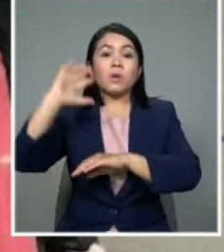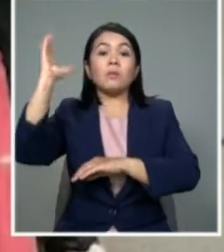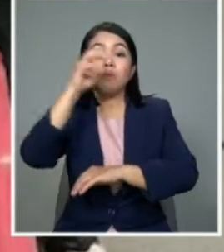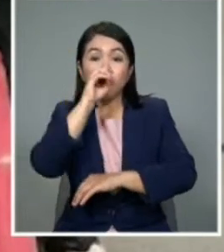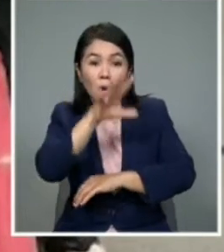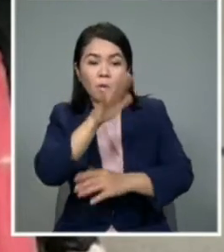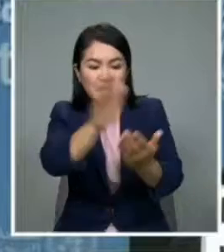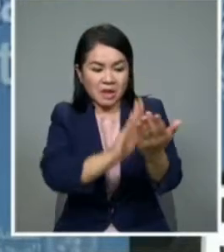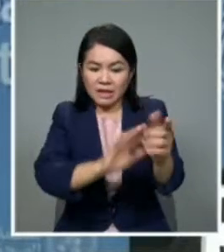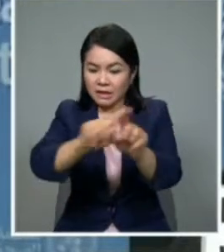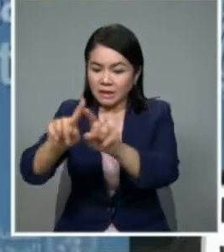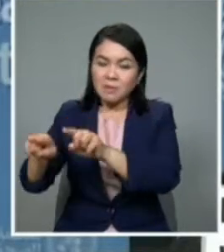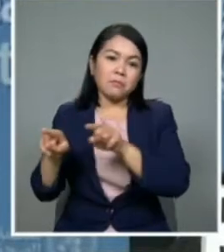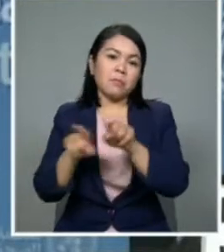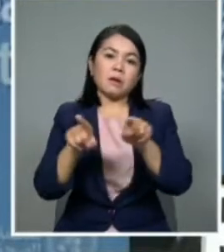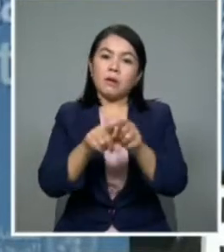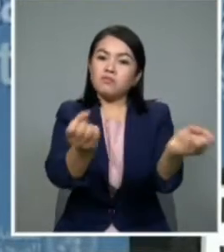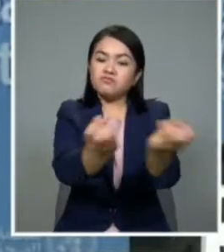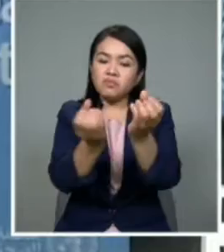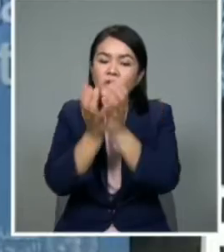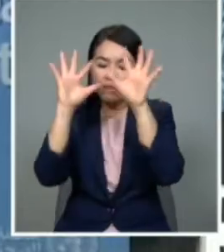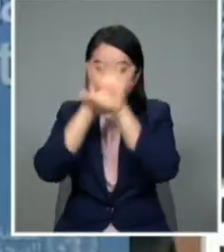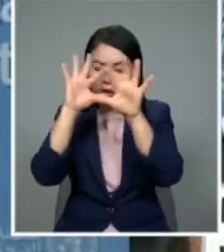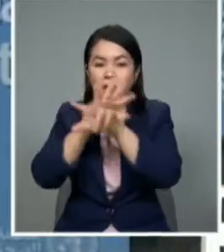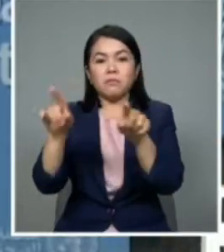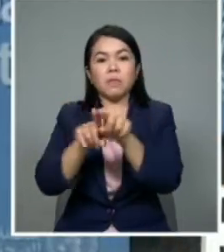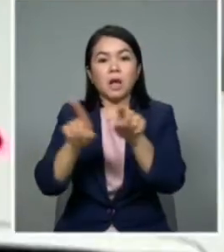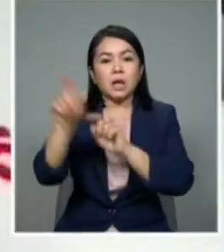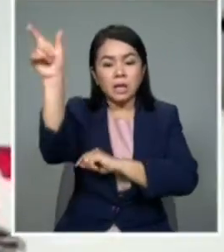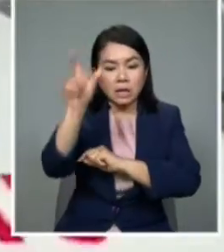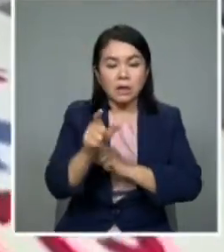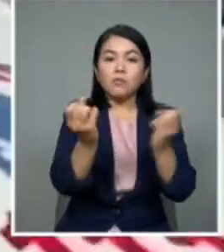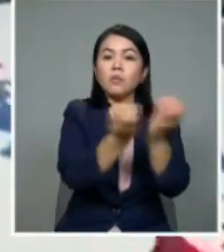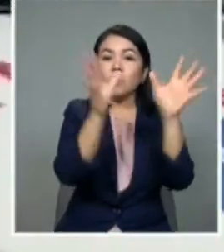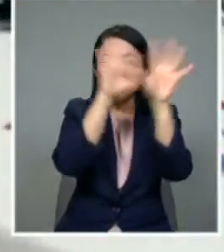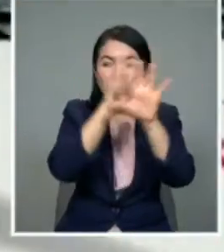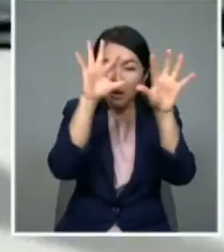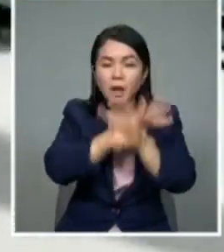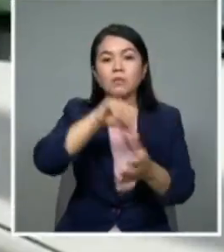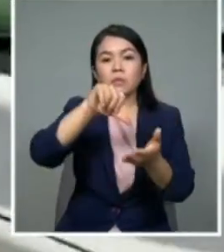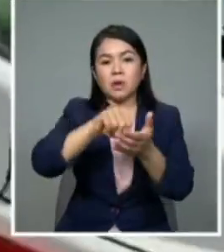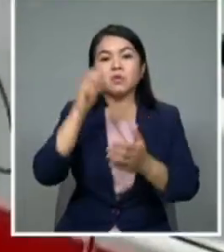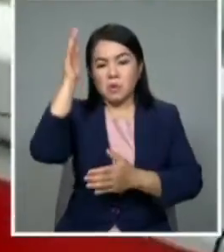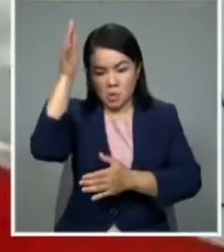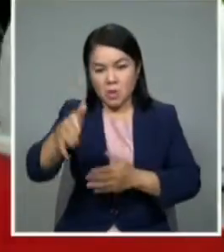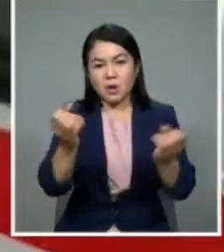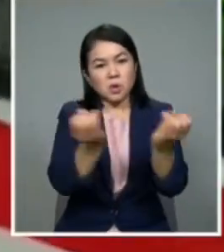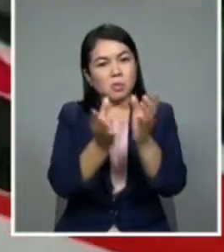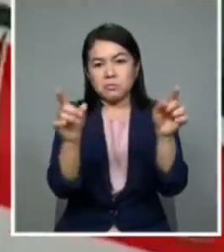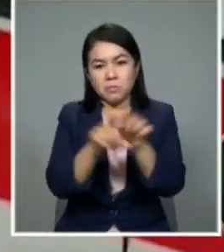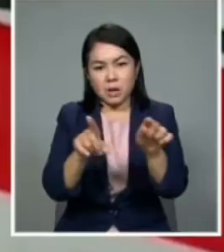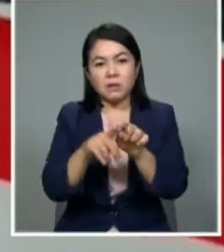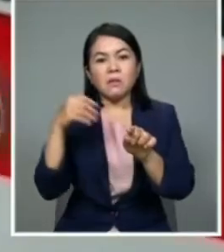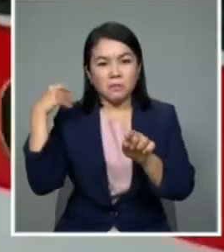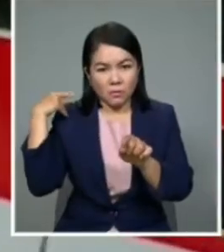พบกับสถานการณ์ที่เลวร้ายลงจนเหมือนลักษณะที่เกิดขึ้นในอิตาลีแล้วก็ที่อิหร่านภายในไม่กี่วันนี้นะครับหรือว่ามาอีก